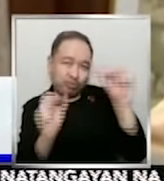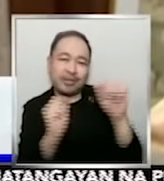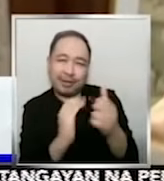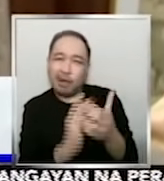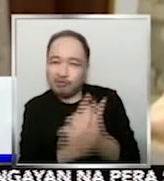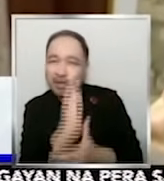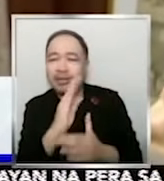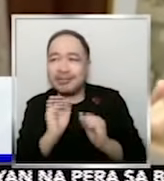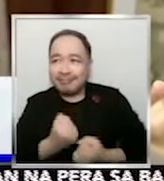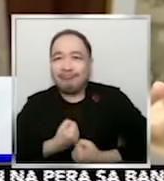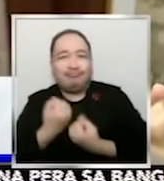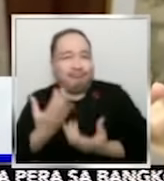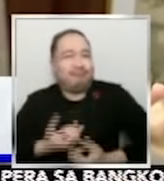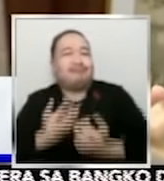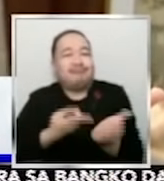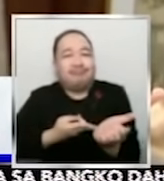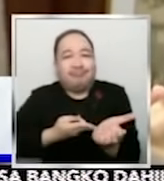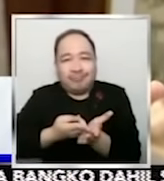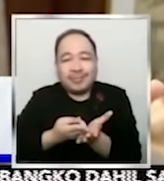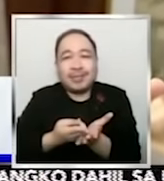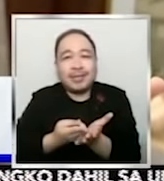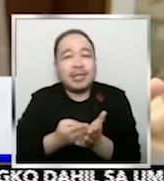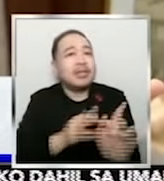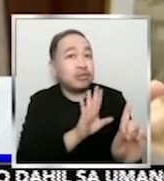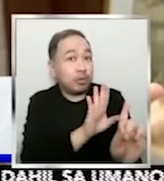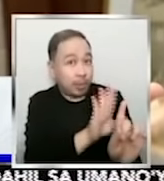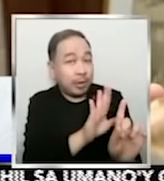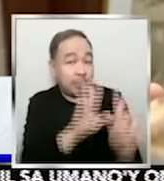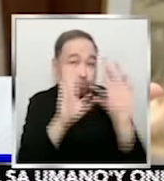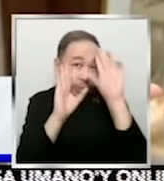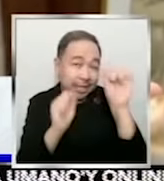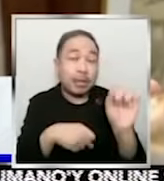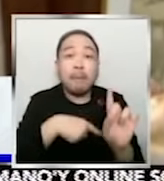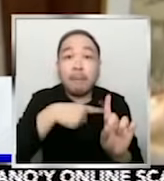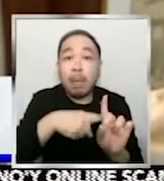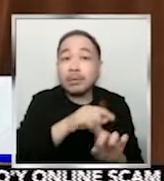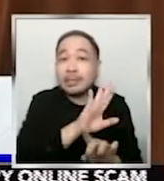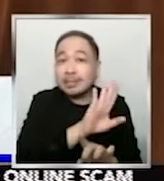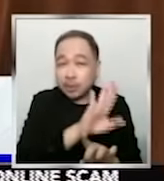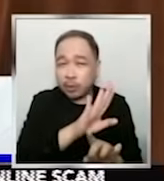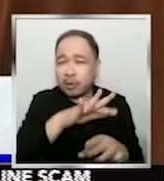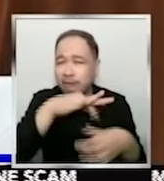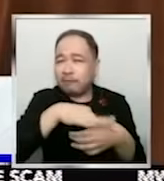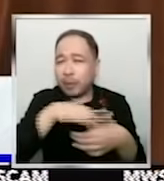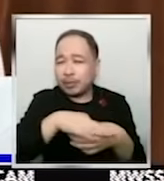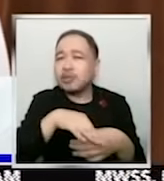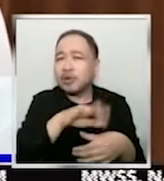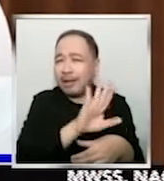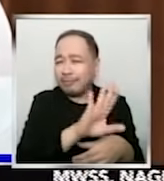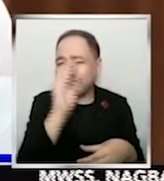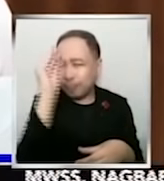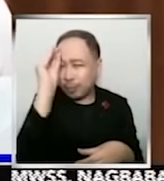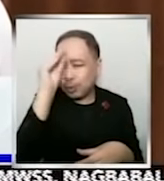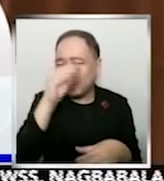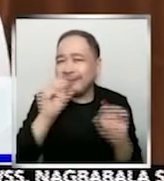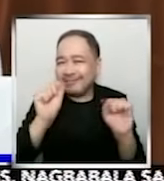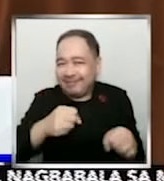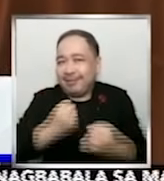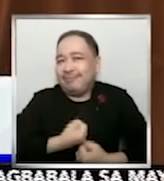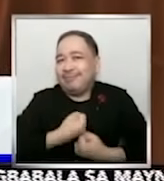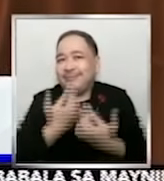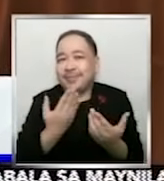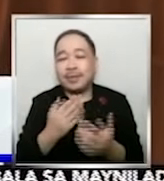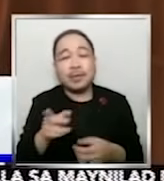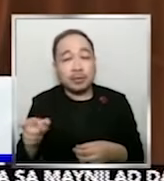daw ito at may sariling opinyon at obserbasyon. Naniniwala rin si Moreno na kahit sino ay